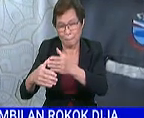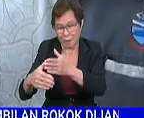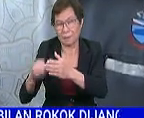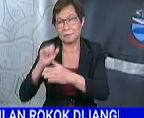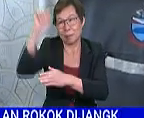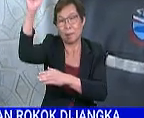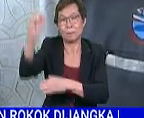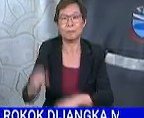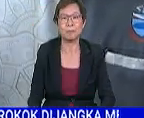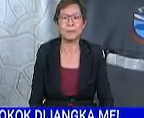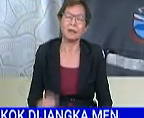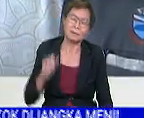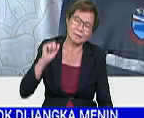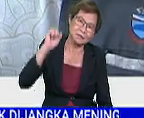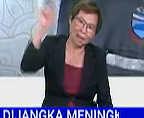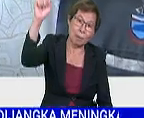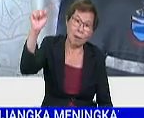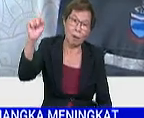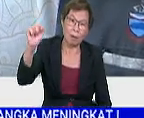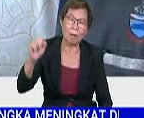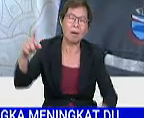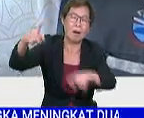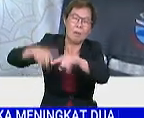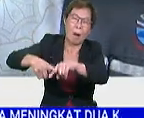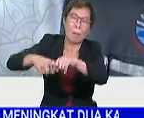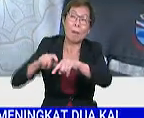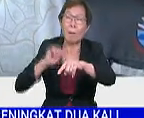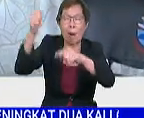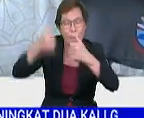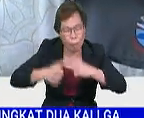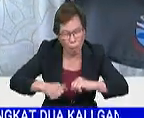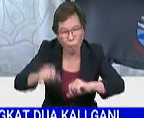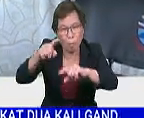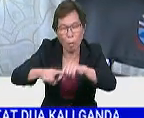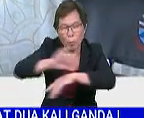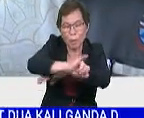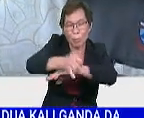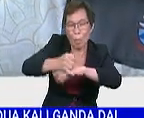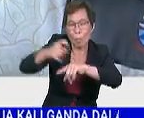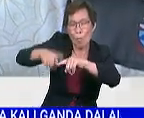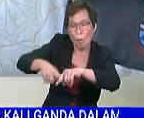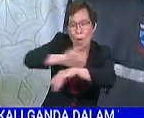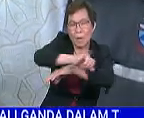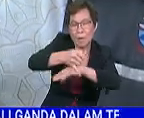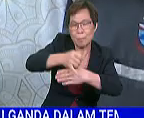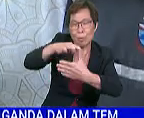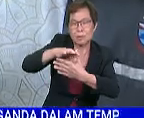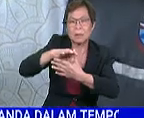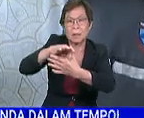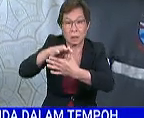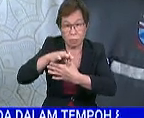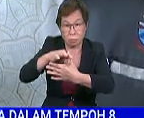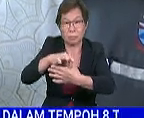Sabah Sabah masih lagi bergantung kepada import daging